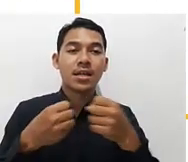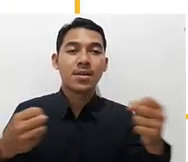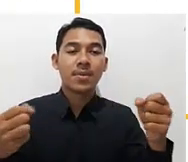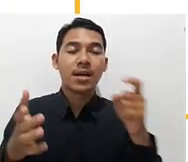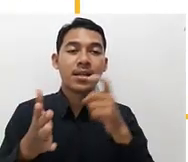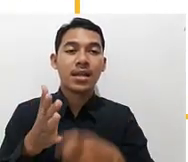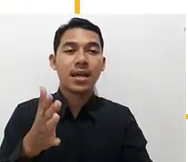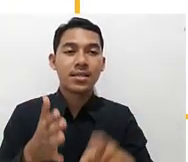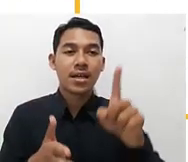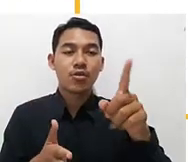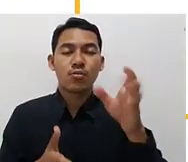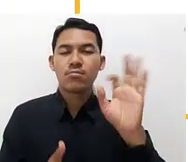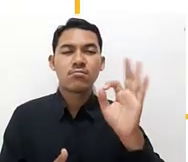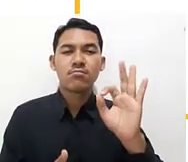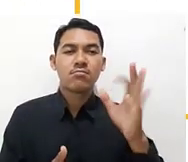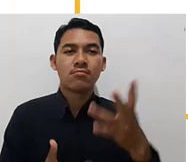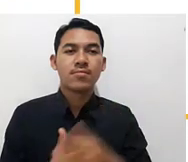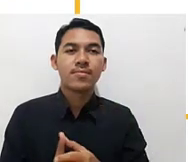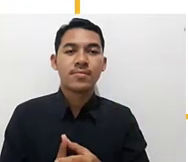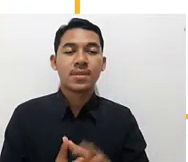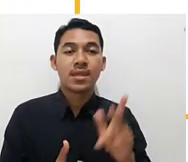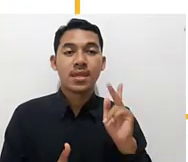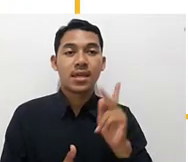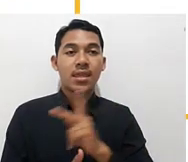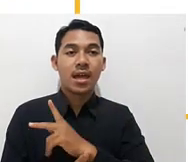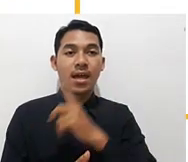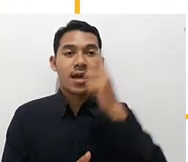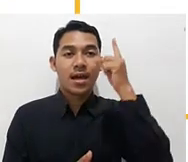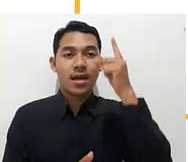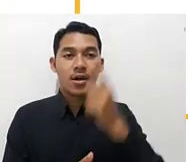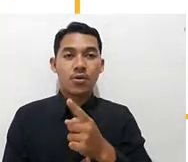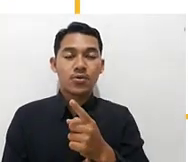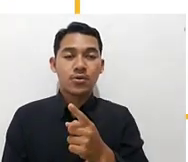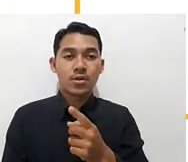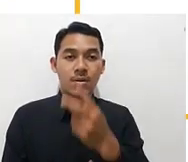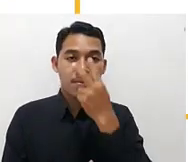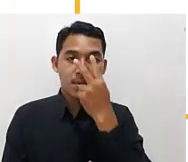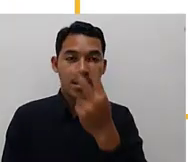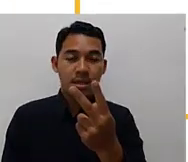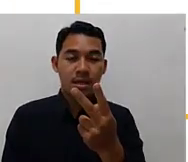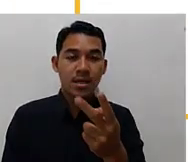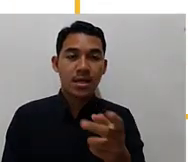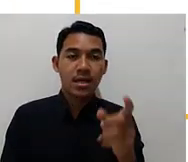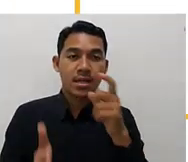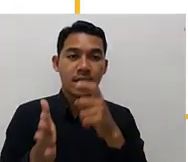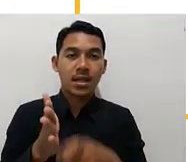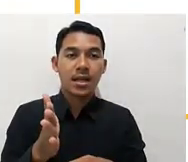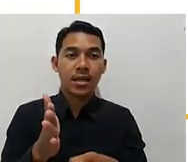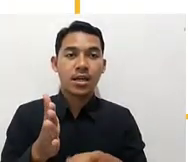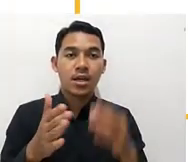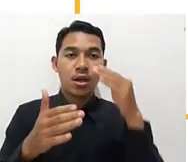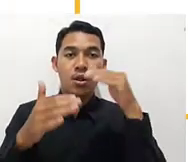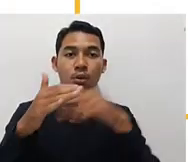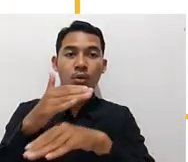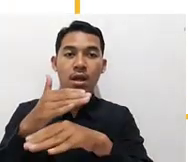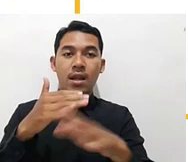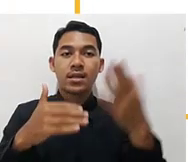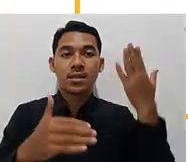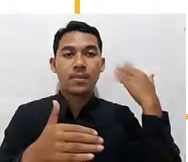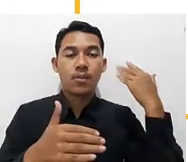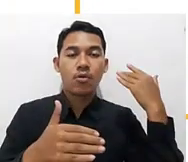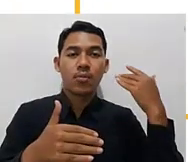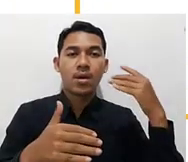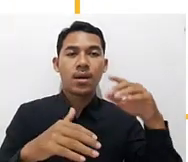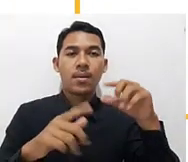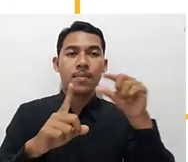value-nya 1 gitu. Itu enggak. Kita tetap harus, jadi di rangkaian sekuensial itu nilai keluaran sebelumnya juga akan turut mempengaruhi. Jadi mungkin di